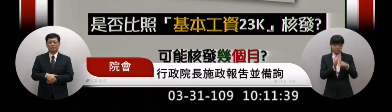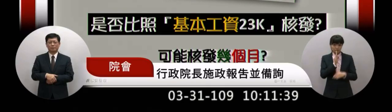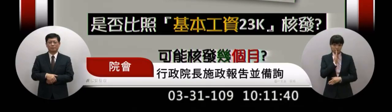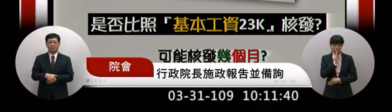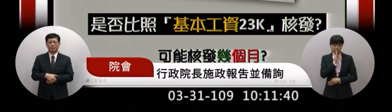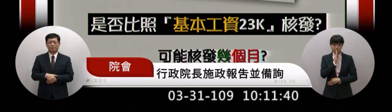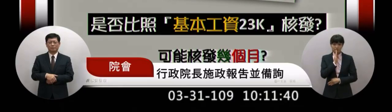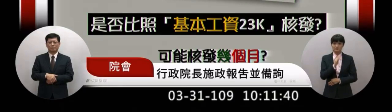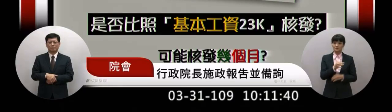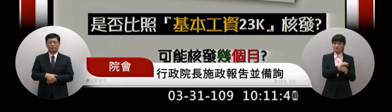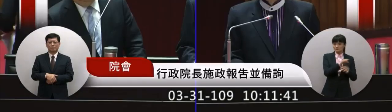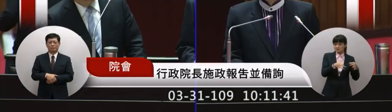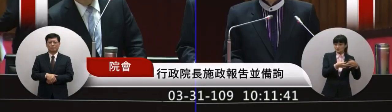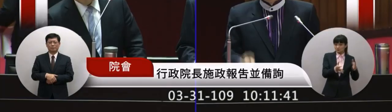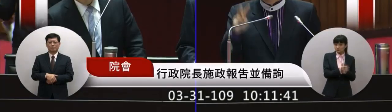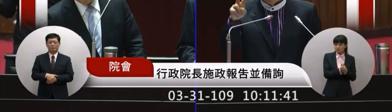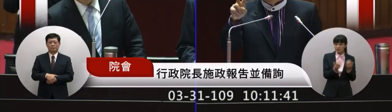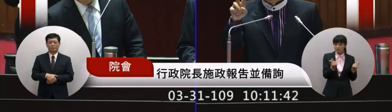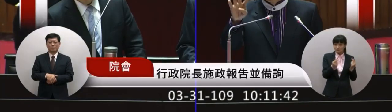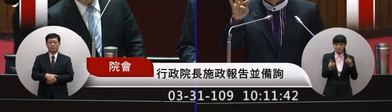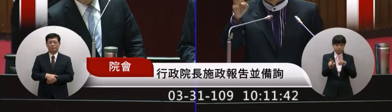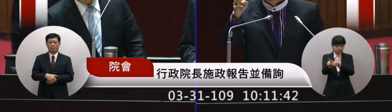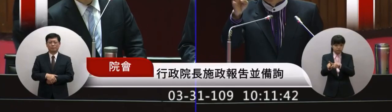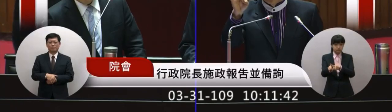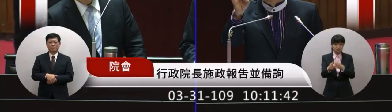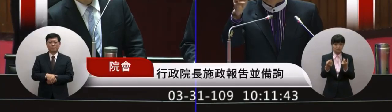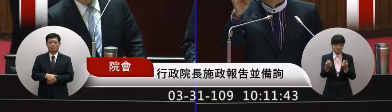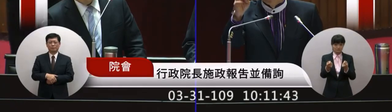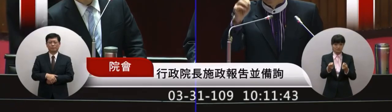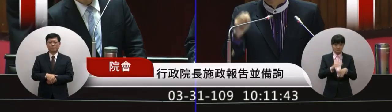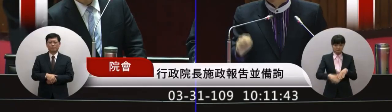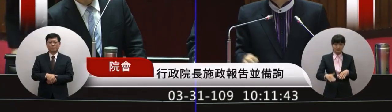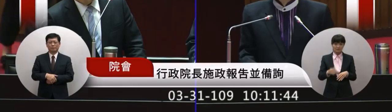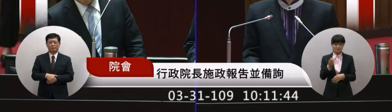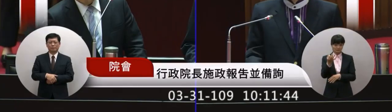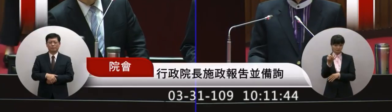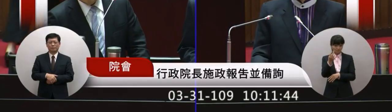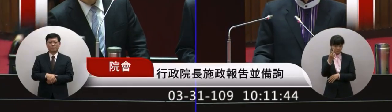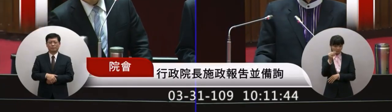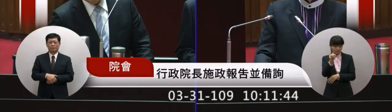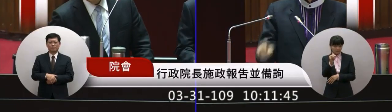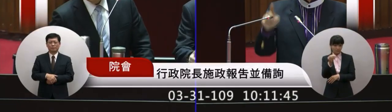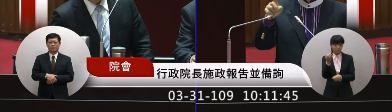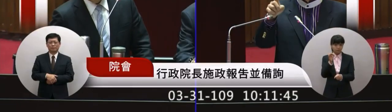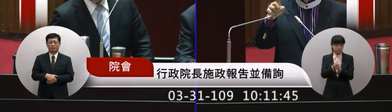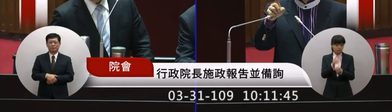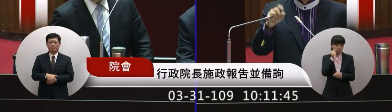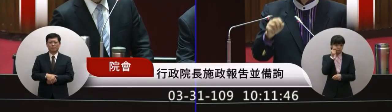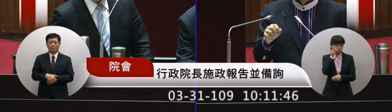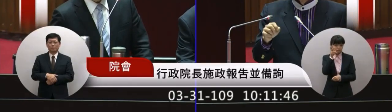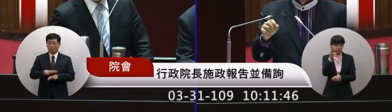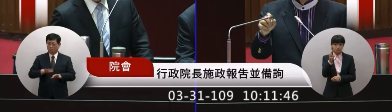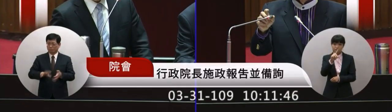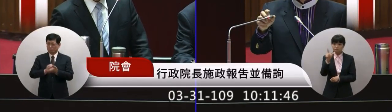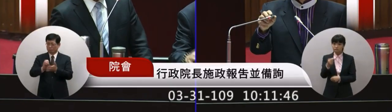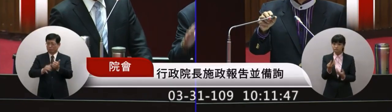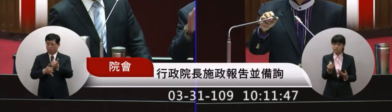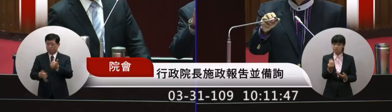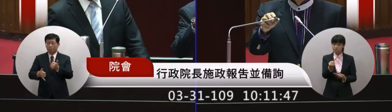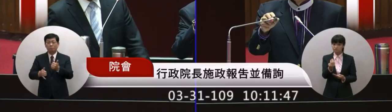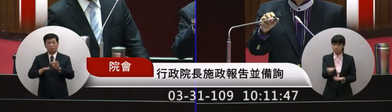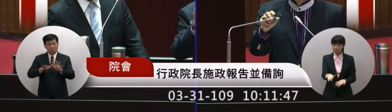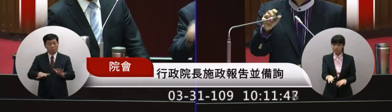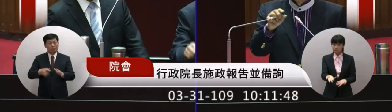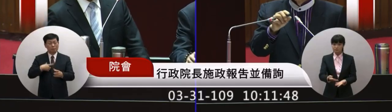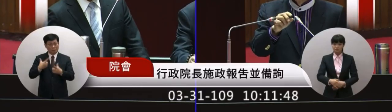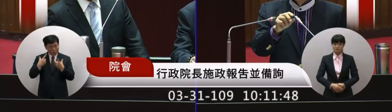部好像要跟进，20000好像补助几个月嘛哈。哦 加我来甲委员报告，即